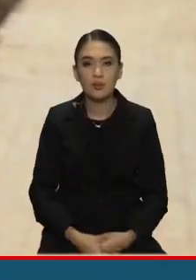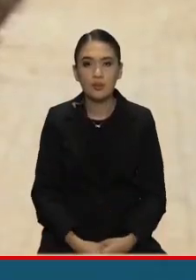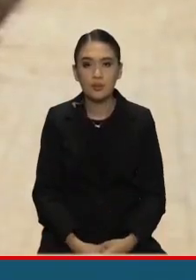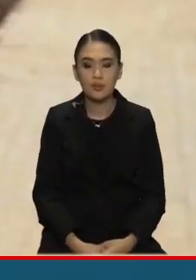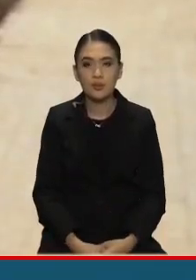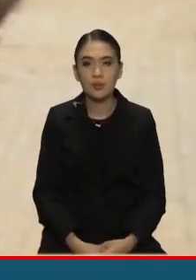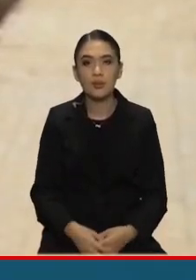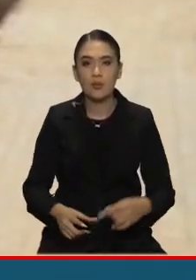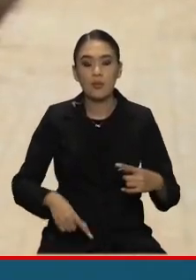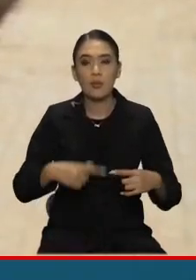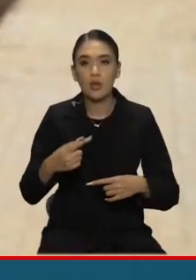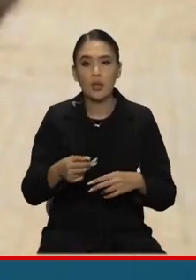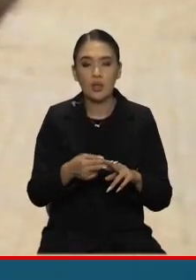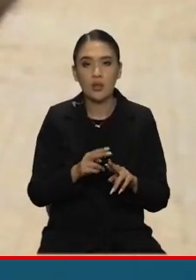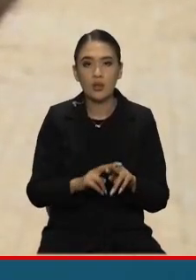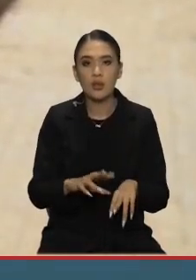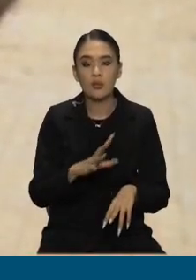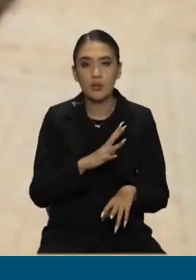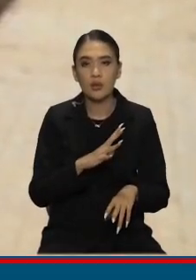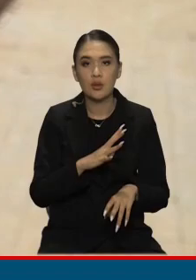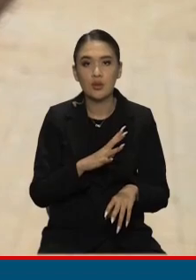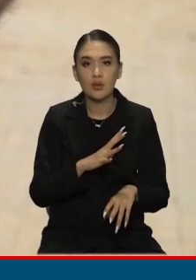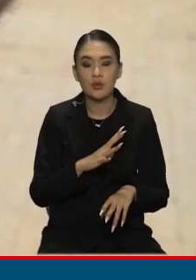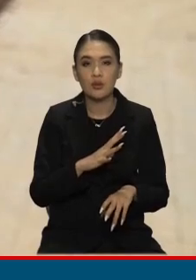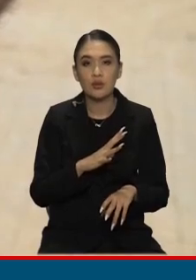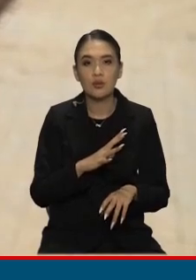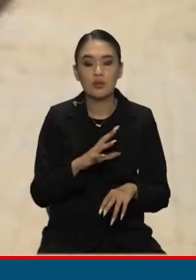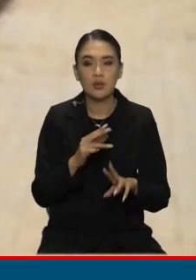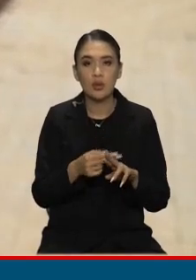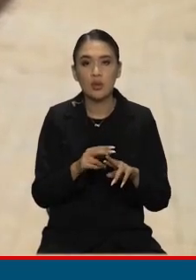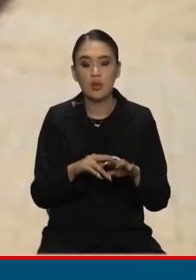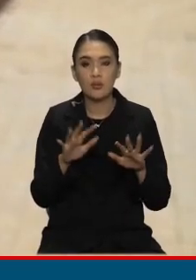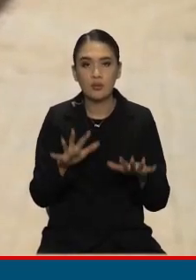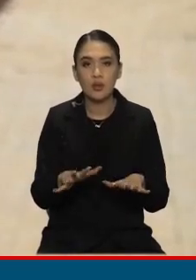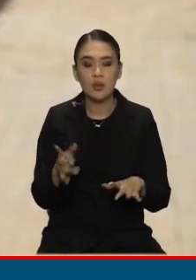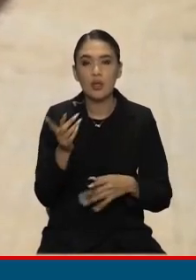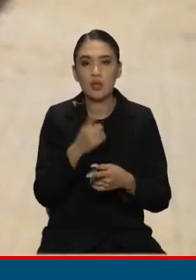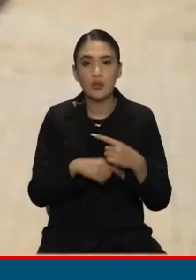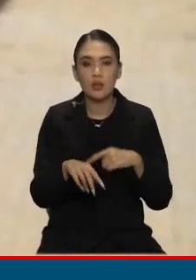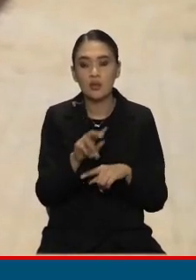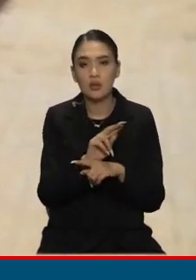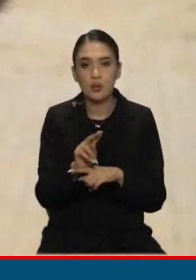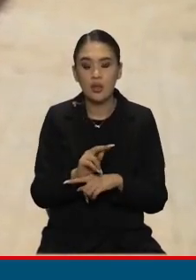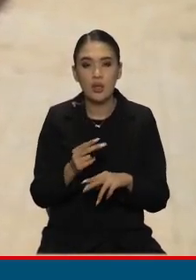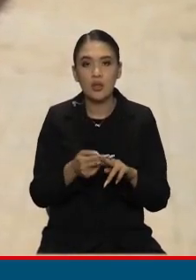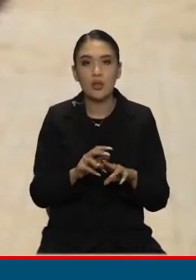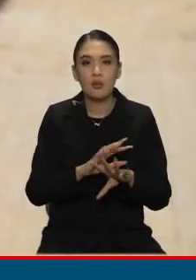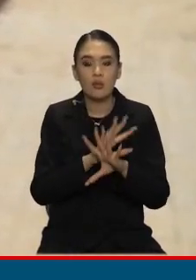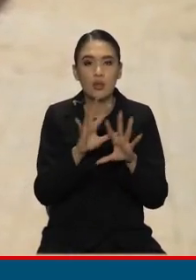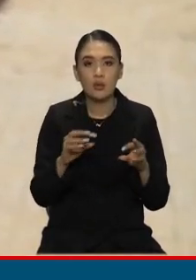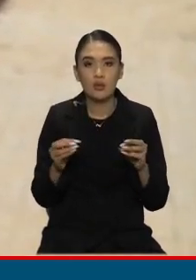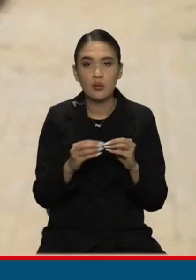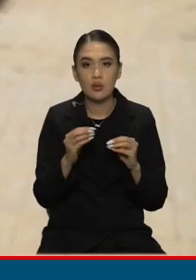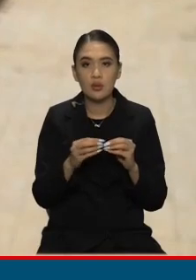Ендігі қадам ол мына жаңағы бұзылған жерлерді және де абаттандыруды қайтадан қалпына келтіру. Соның бәрін 10-ші қазанға